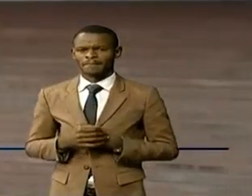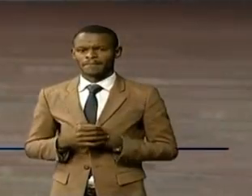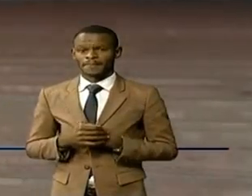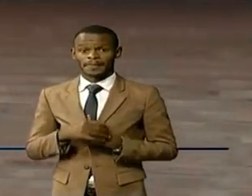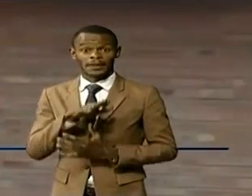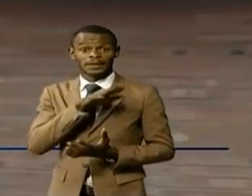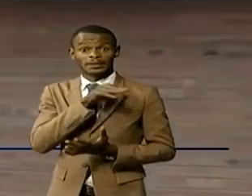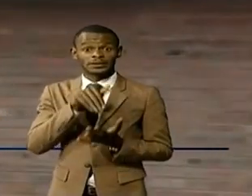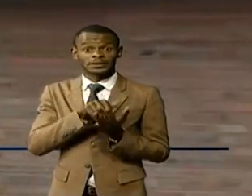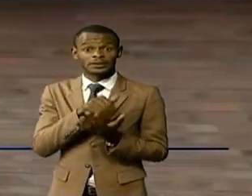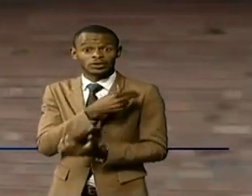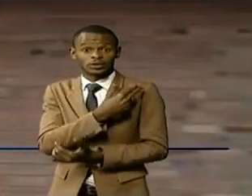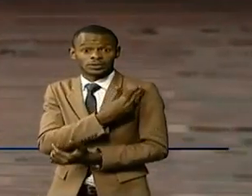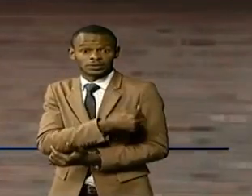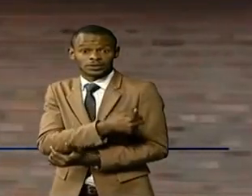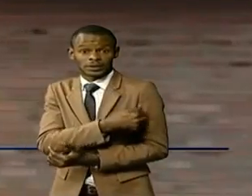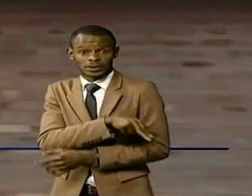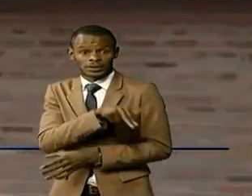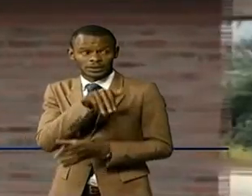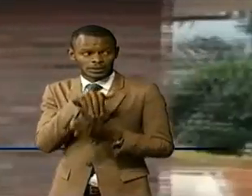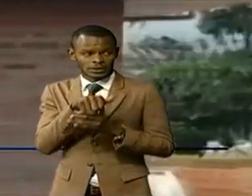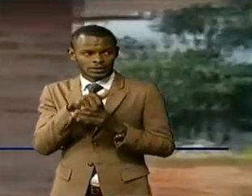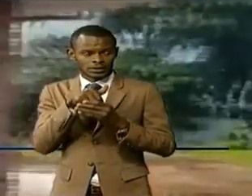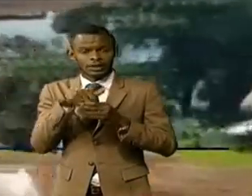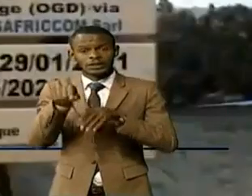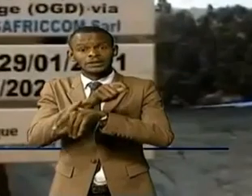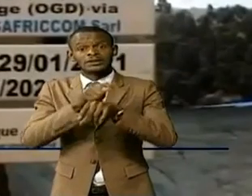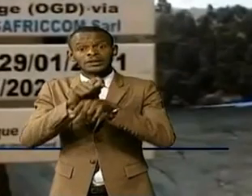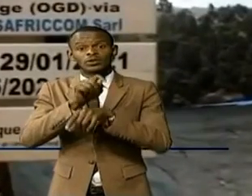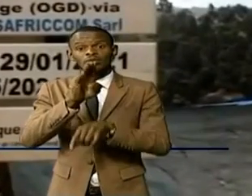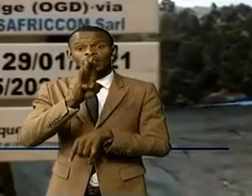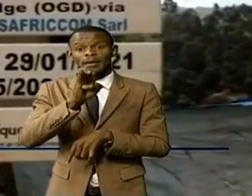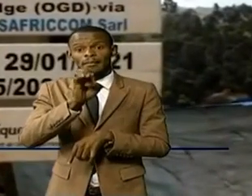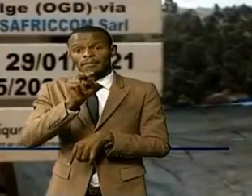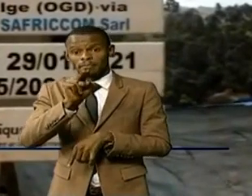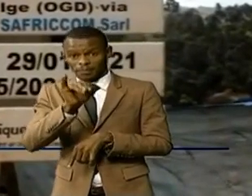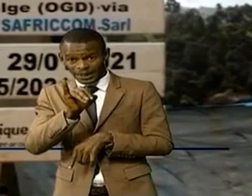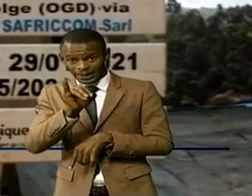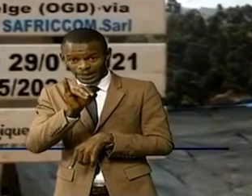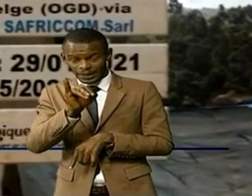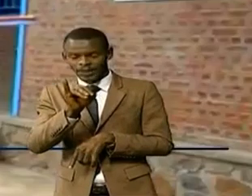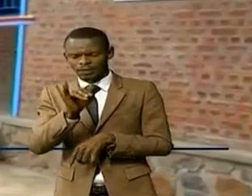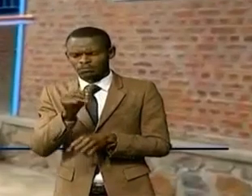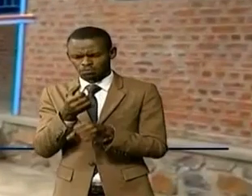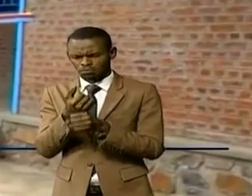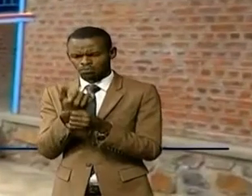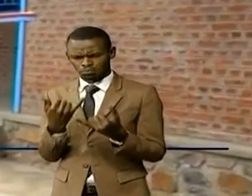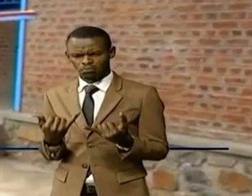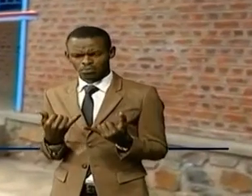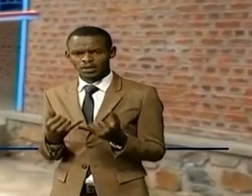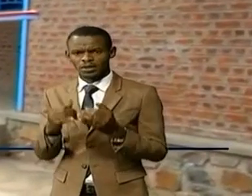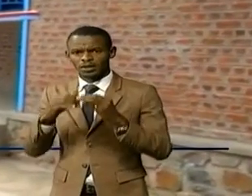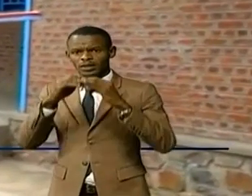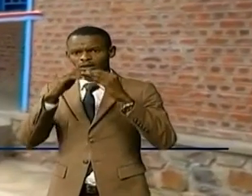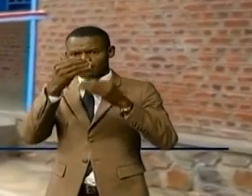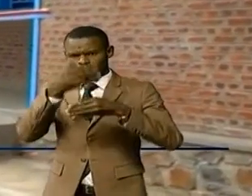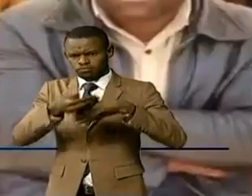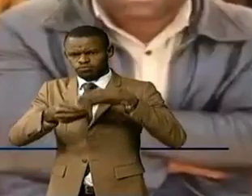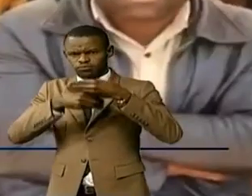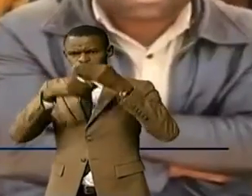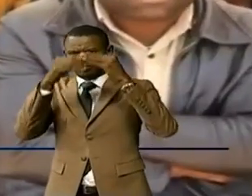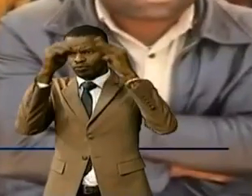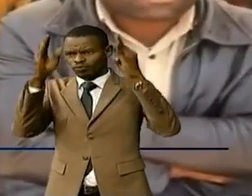de Kiondo dans le territoire de Beni a désormais un nouveau bâtiment construit sous les financements de l'Union européenne et le gouvernement belge. La